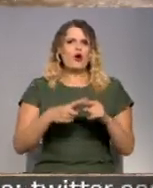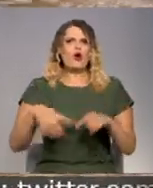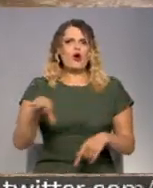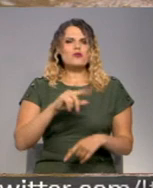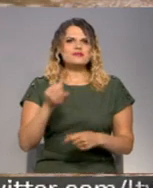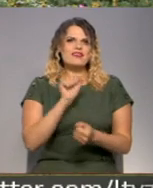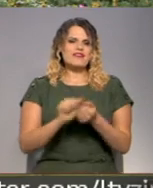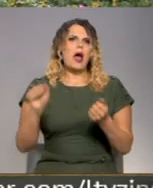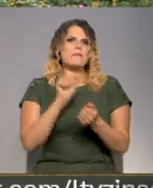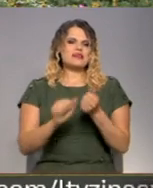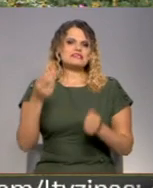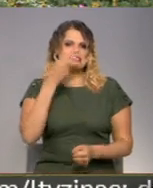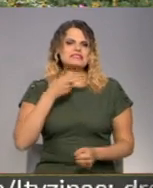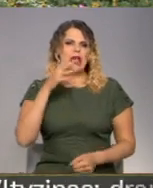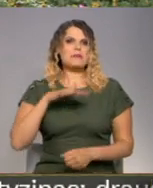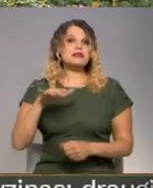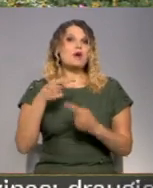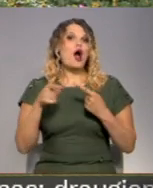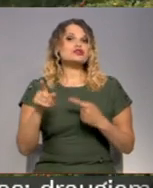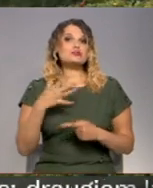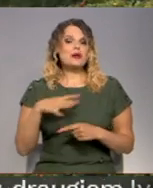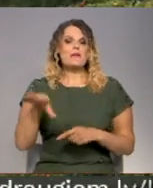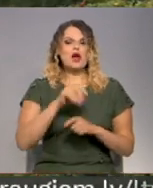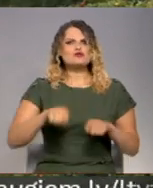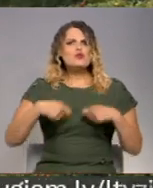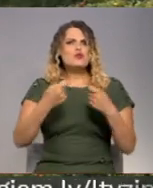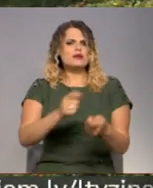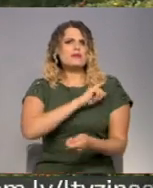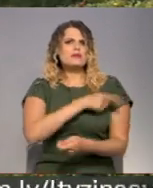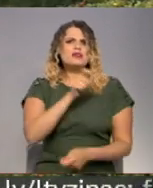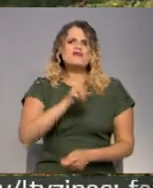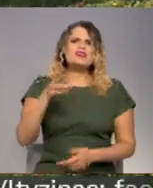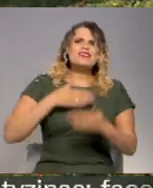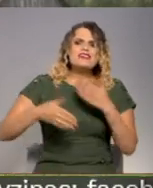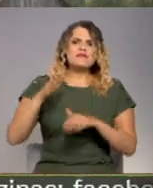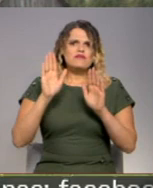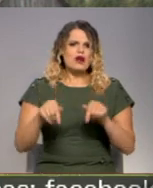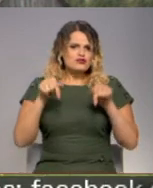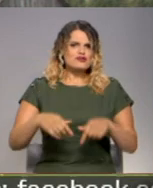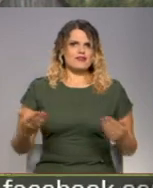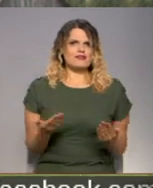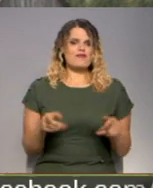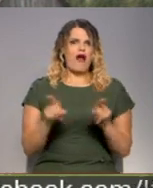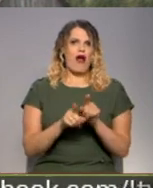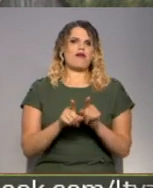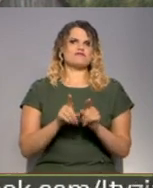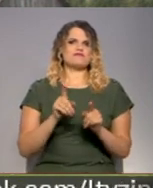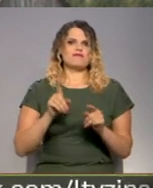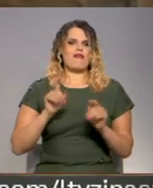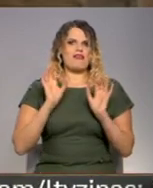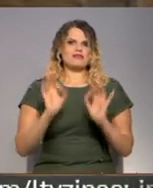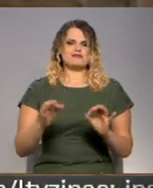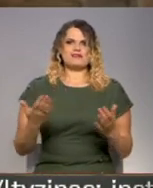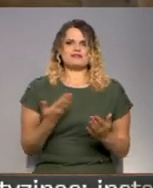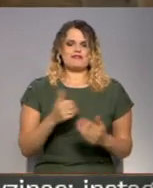naturālā saimniecība. Atšķiramies ar to, kad dodam iespēju šiem īpašajiem cilvēkiem dzīvot pilnvērtīgu dzīvi. Un